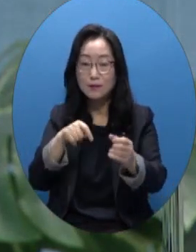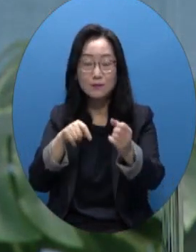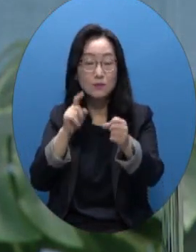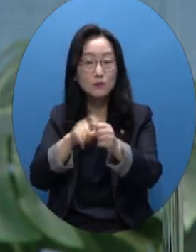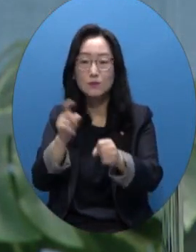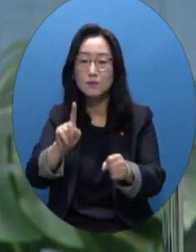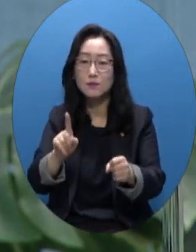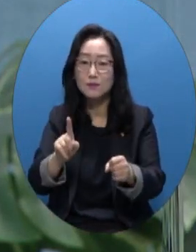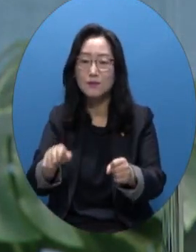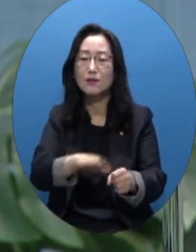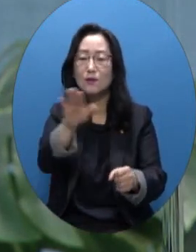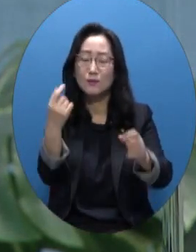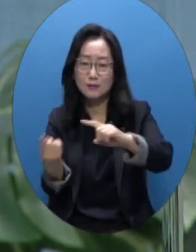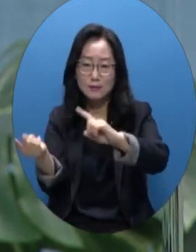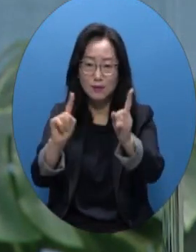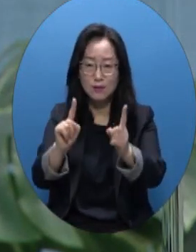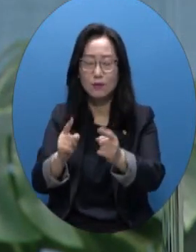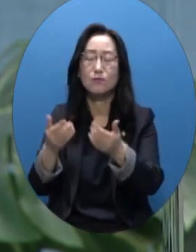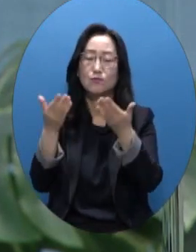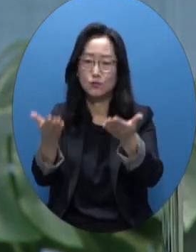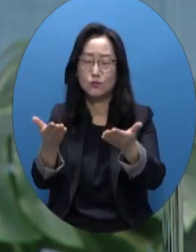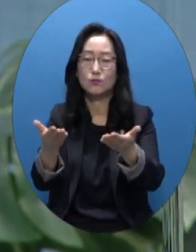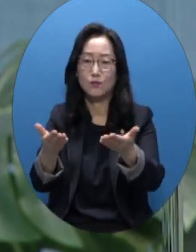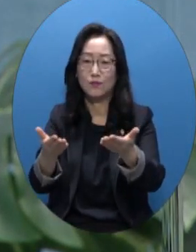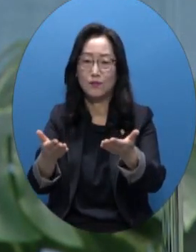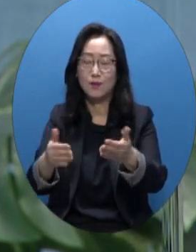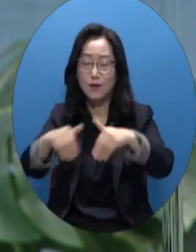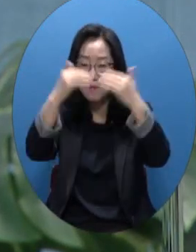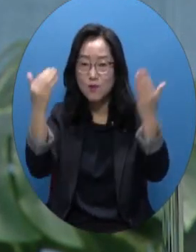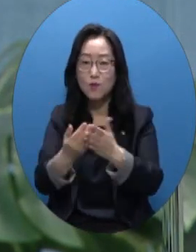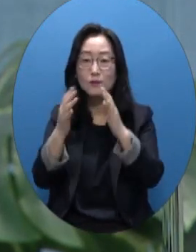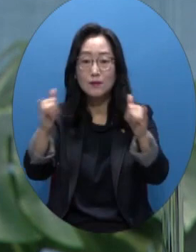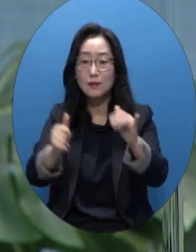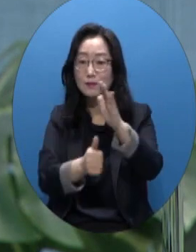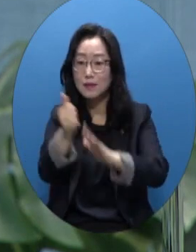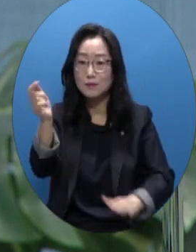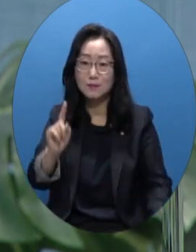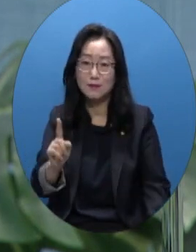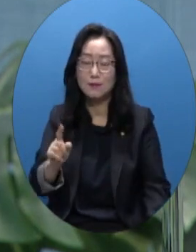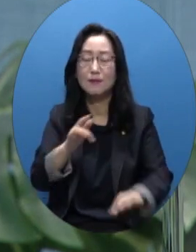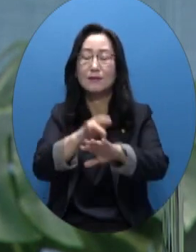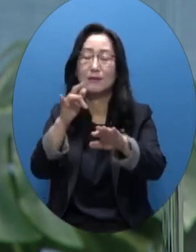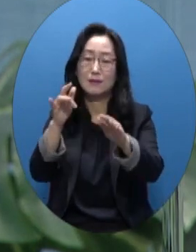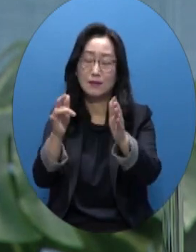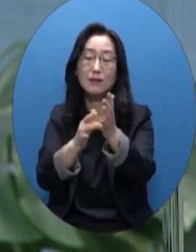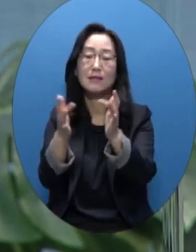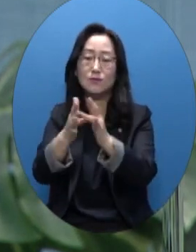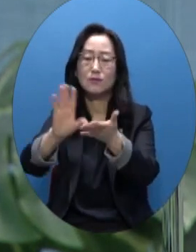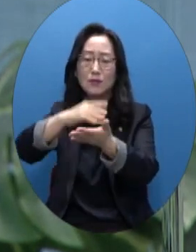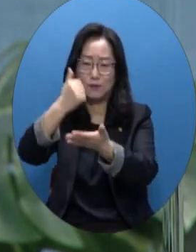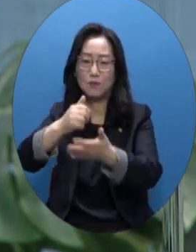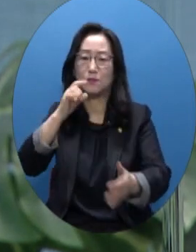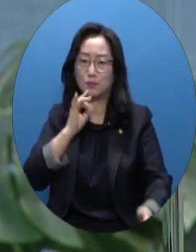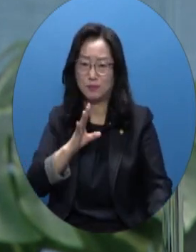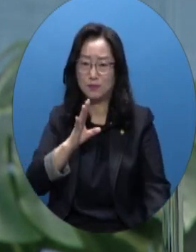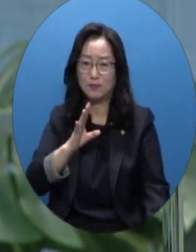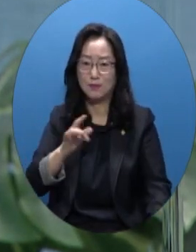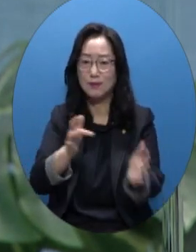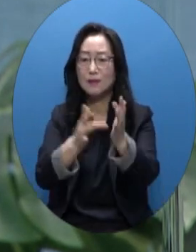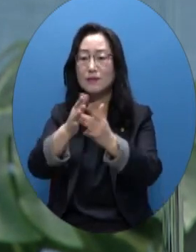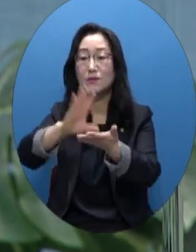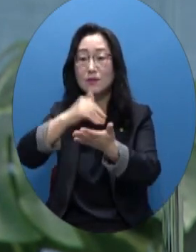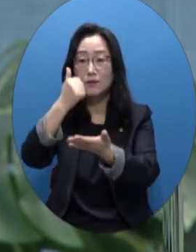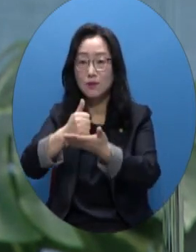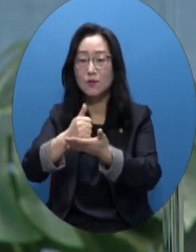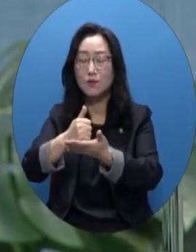우리를 살리려 오신 것입니다 오늘의 인류의 희망 1 예수 그리스도 있습니다 예수